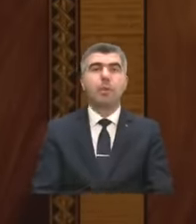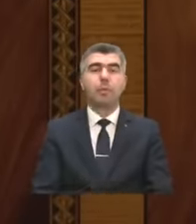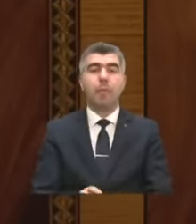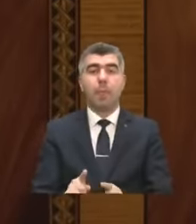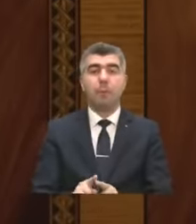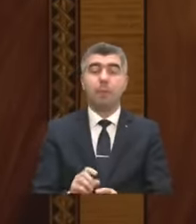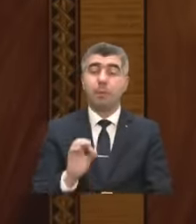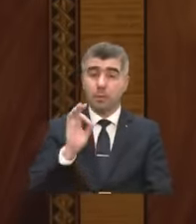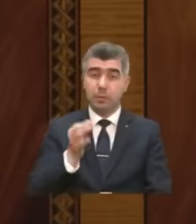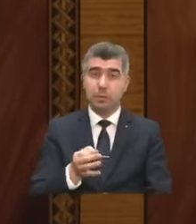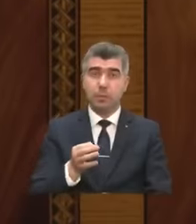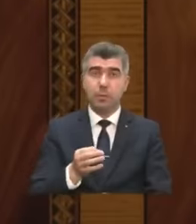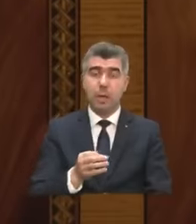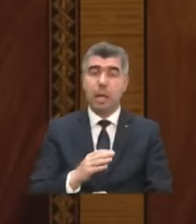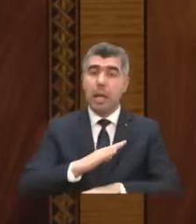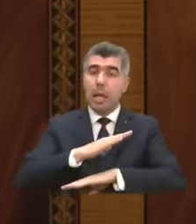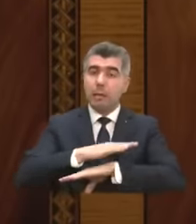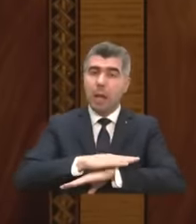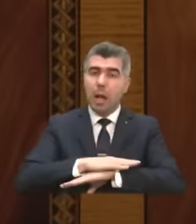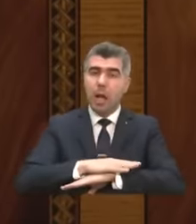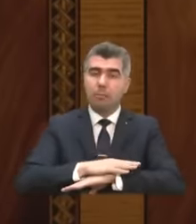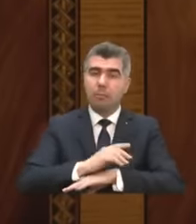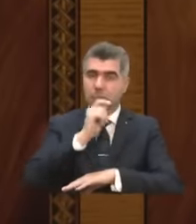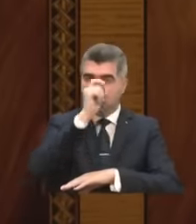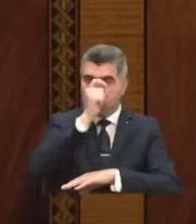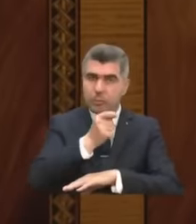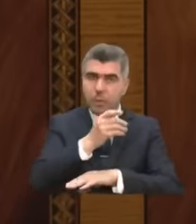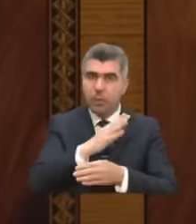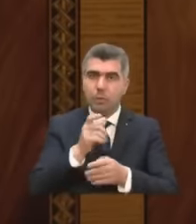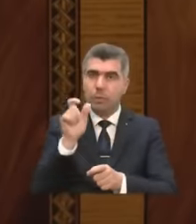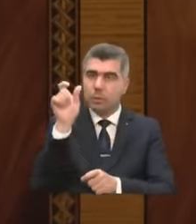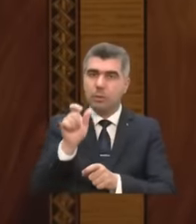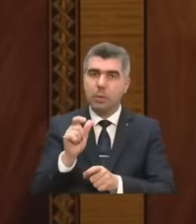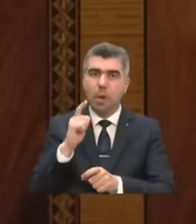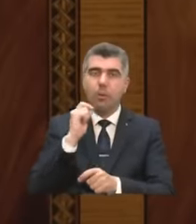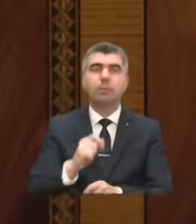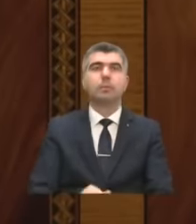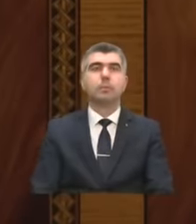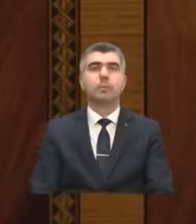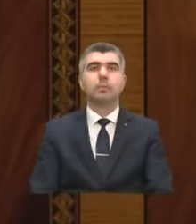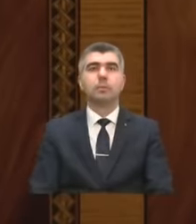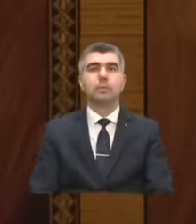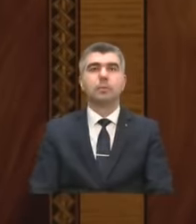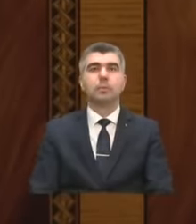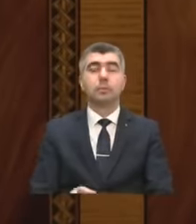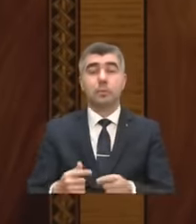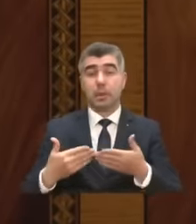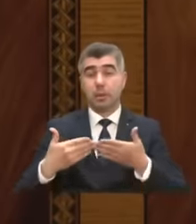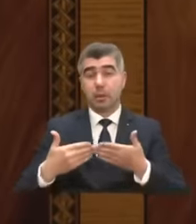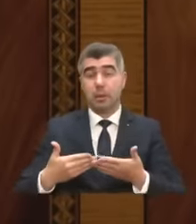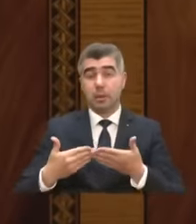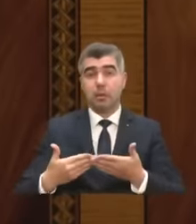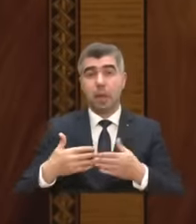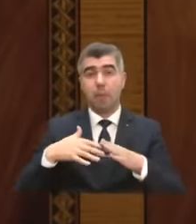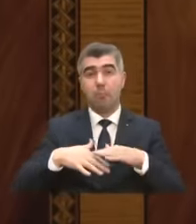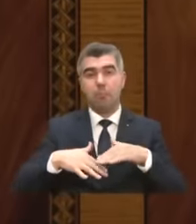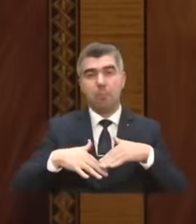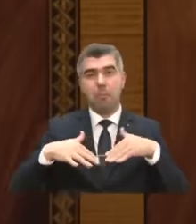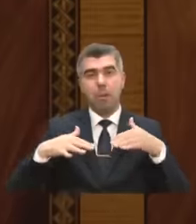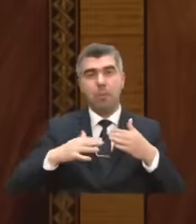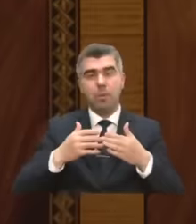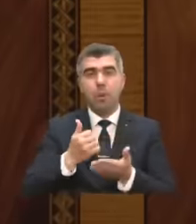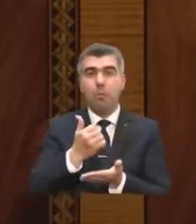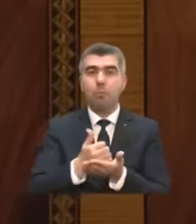أؤكد لكم احترامي وتقديري لشخصكم الكريم، لكن تواجدنا في هذه القبة الموقرة طبعا هي